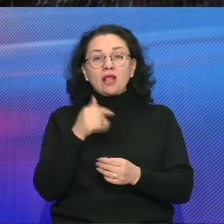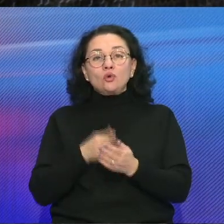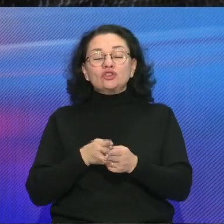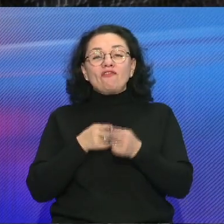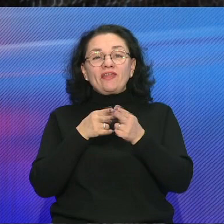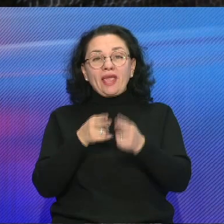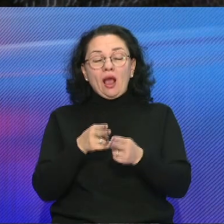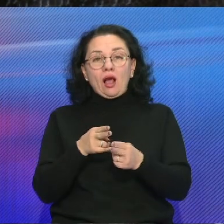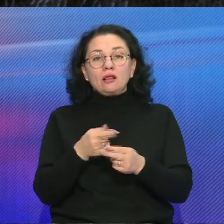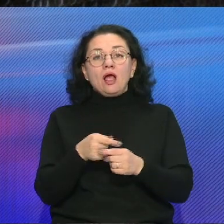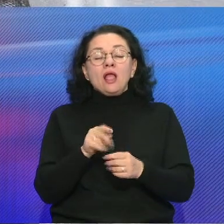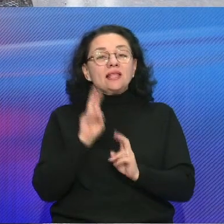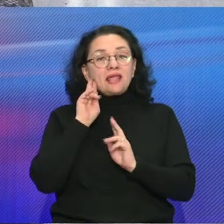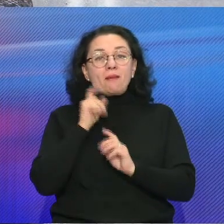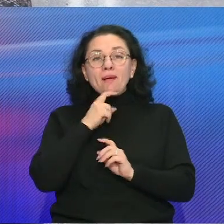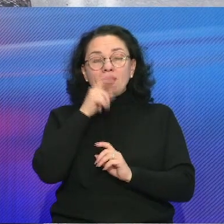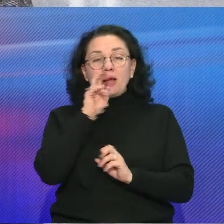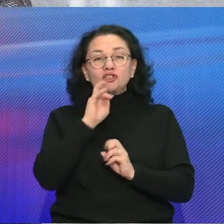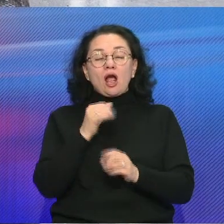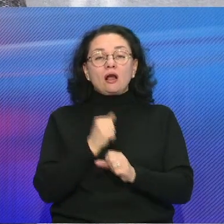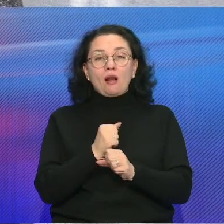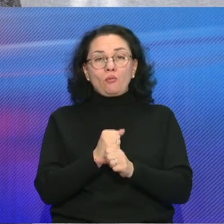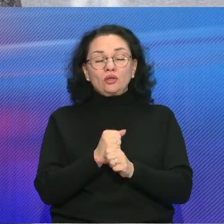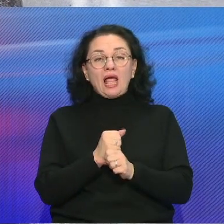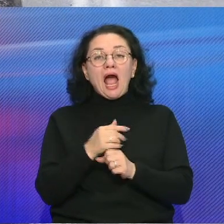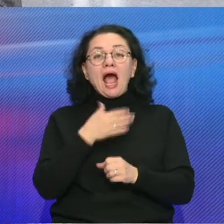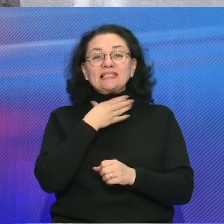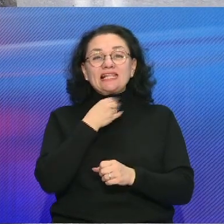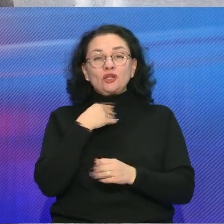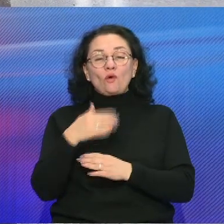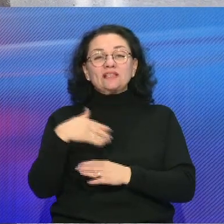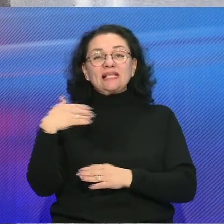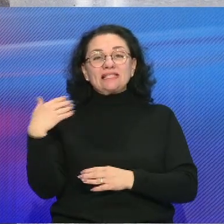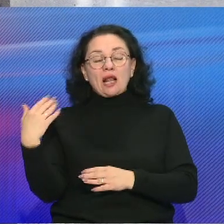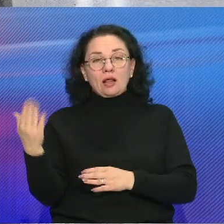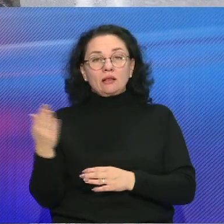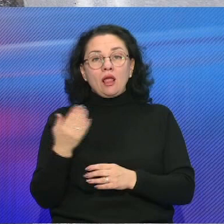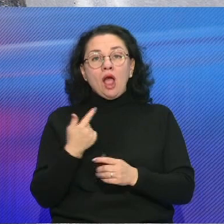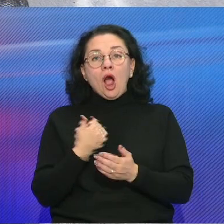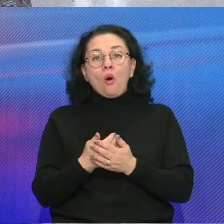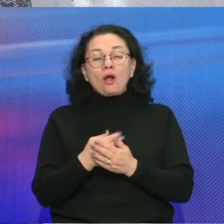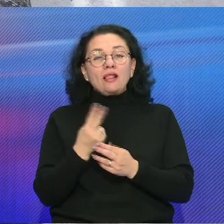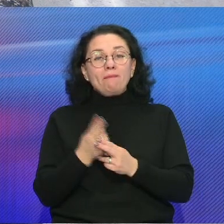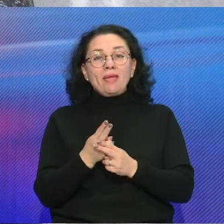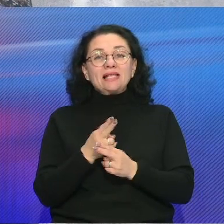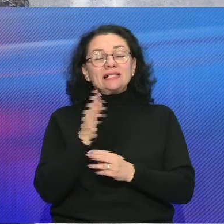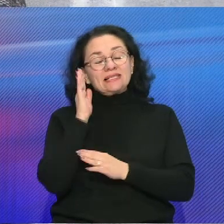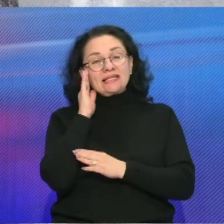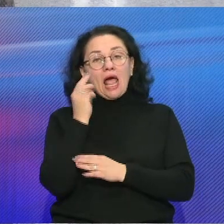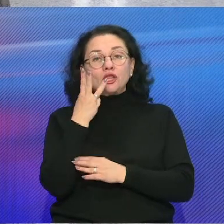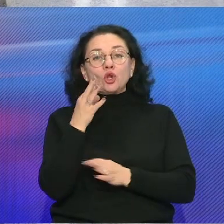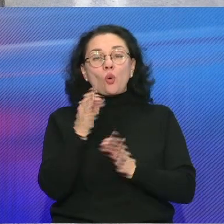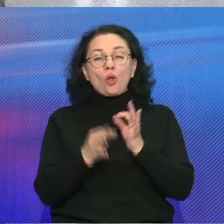работают. Ну а с литовской стороны тоже там очередь, чтобы добраться до накопителя, это трое суток без сна. Это надо